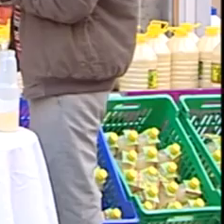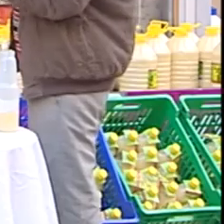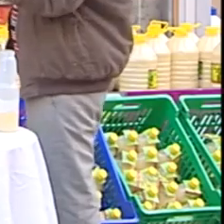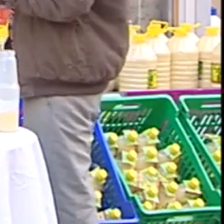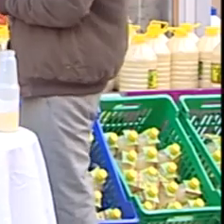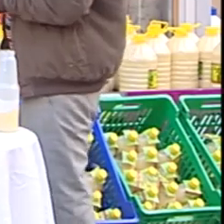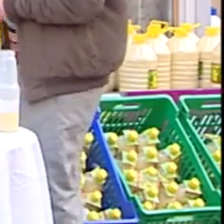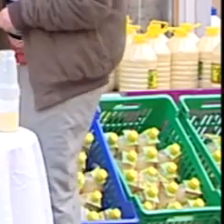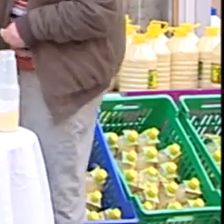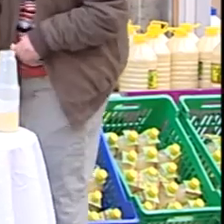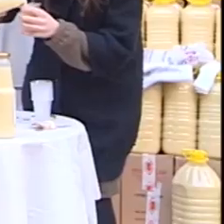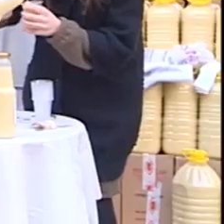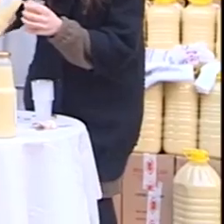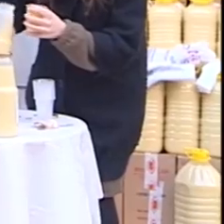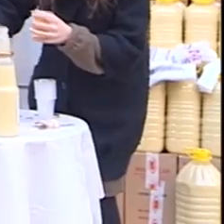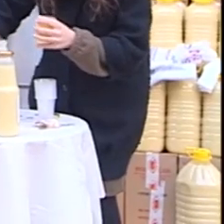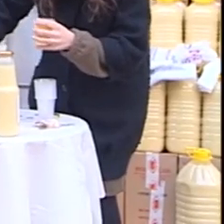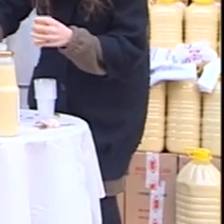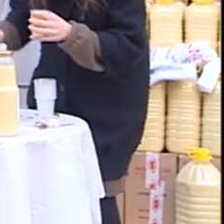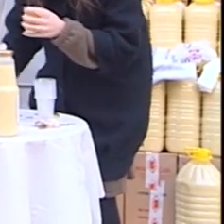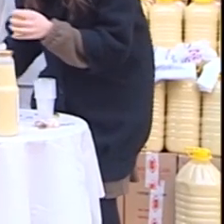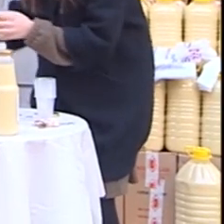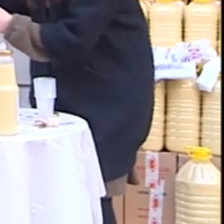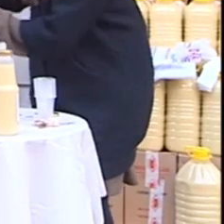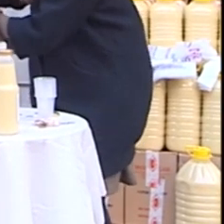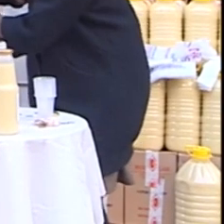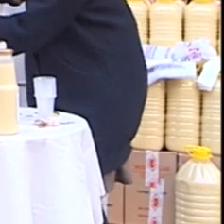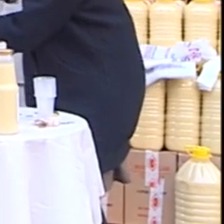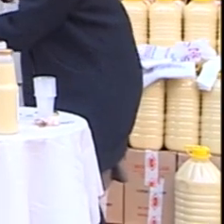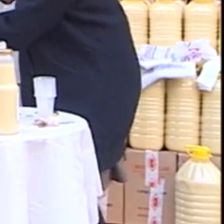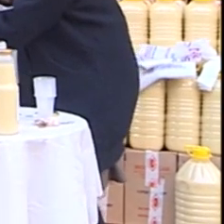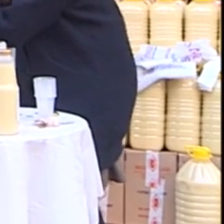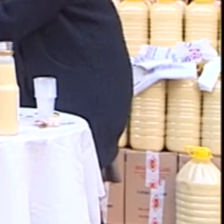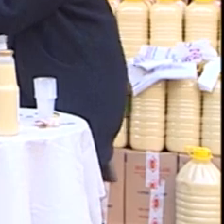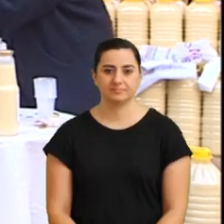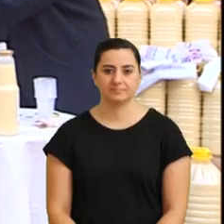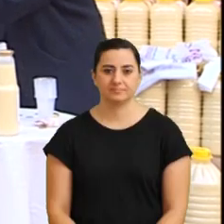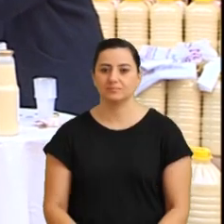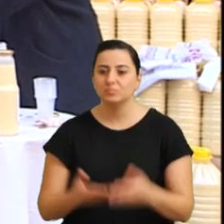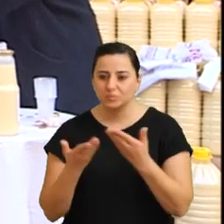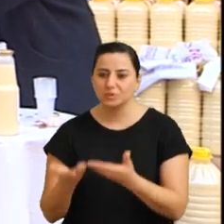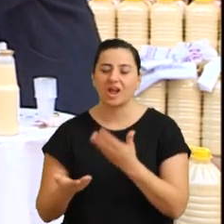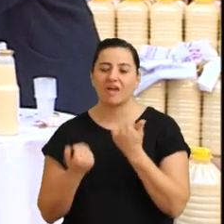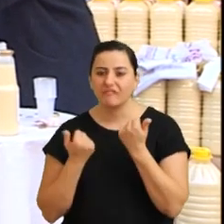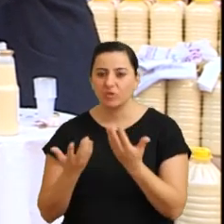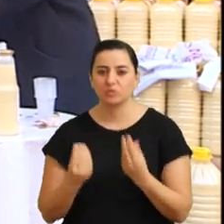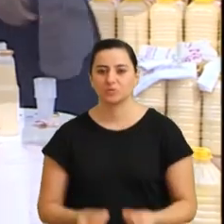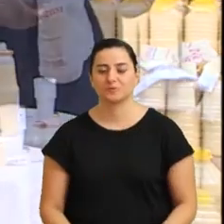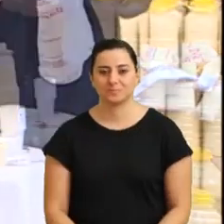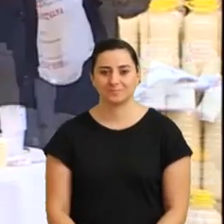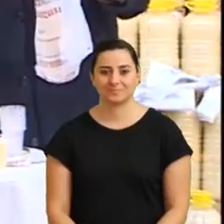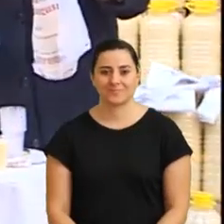Kimisi şişeyle alıyor, kimisi orada bardağa koydurup içiyor. Üzerlerinde montları var. Buyurun efendim, afiyetler